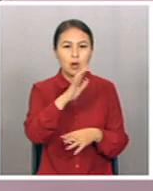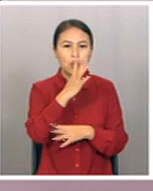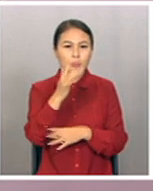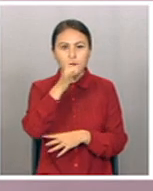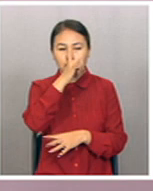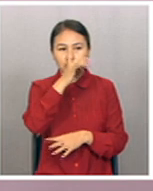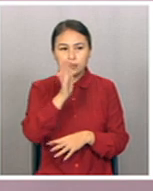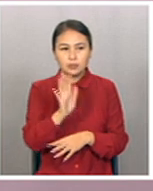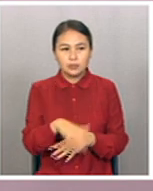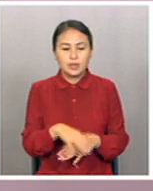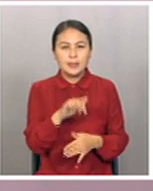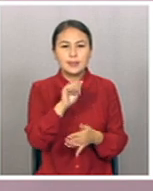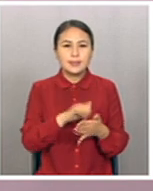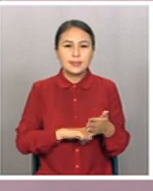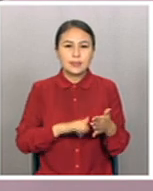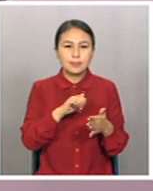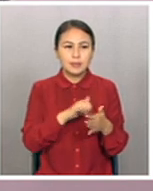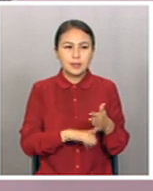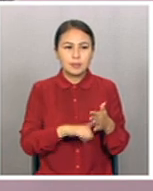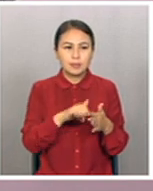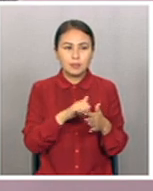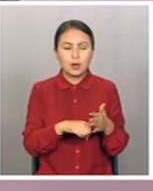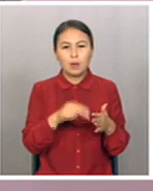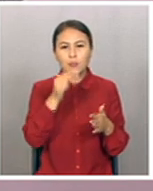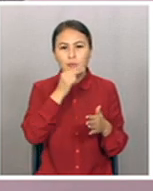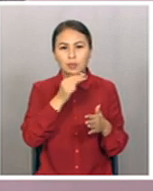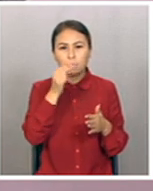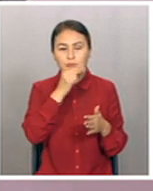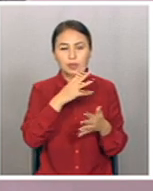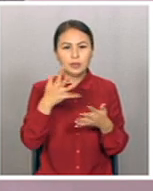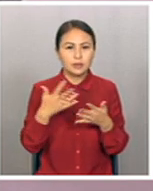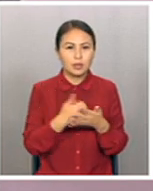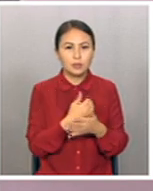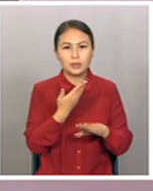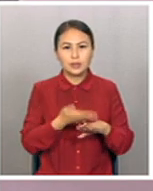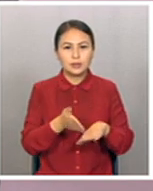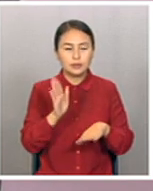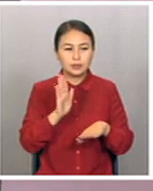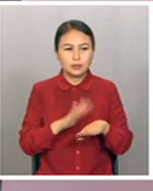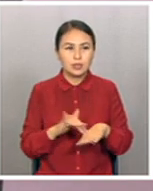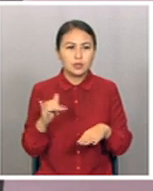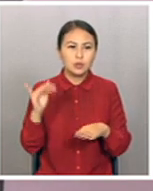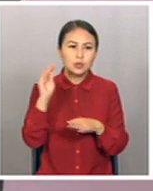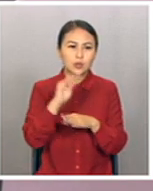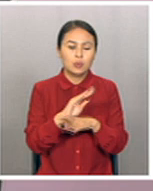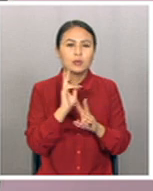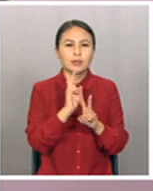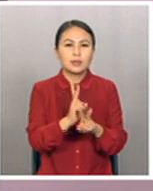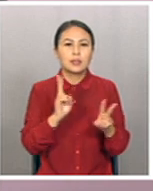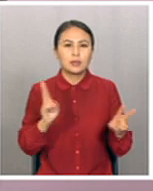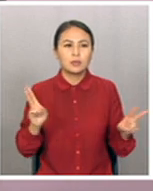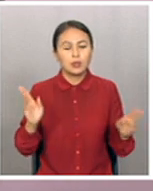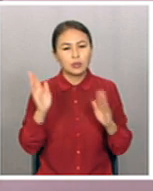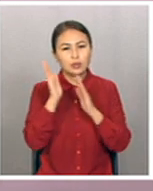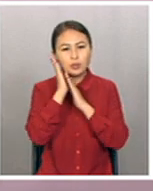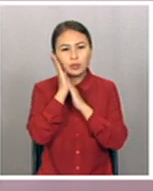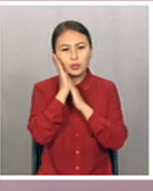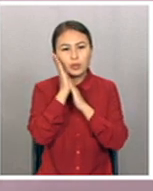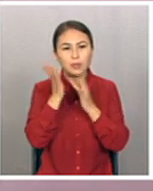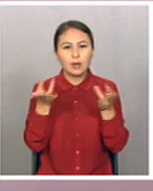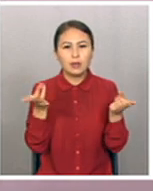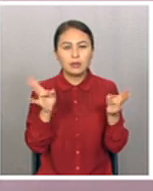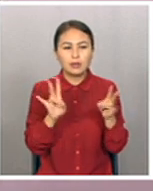жүрмейді. Себебі азық табу қиын, сондықтан кебіреуі ұйықтап